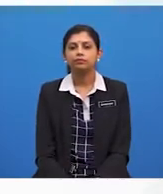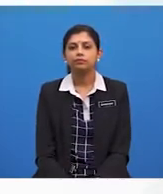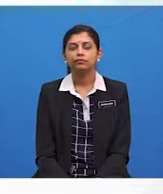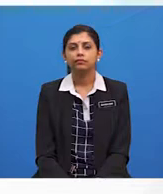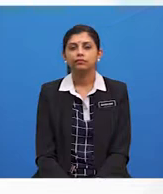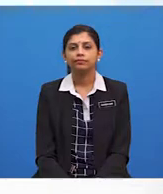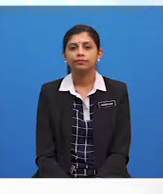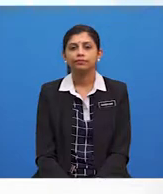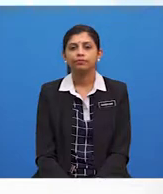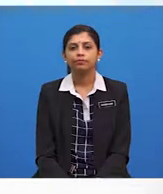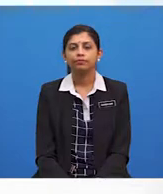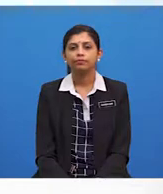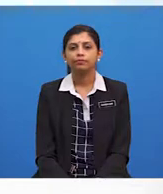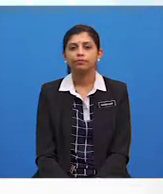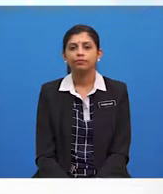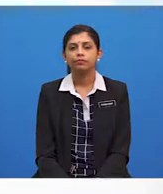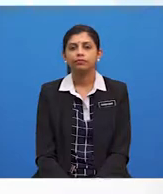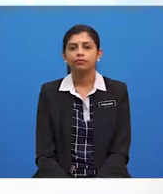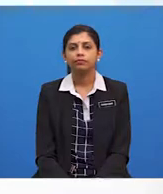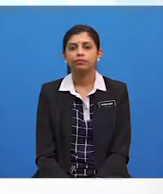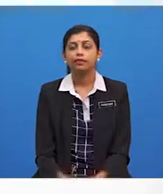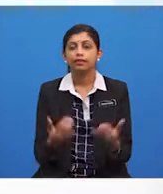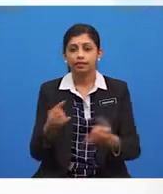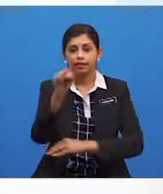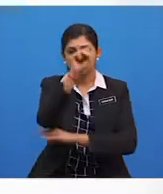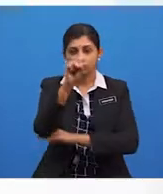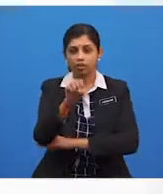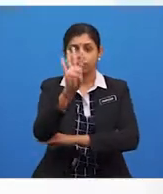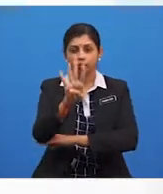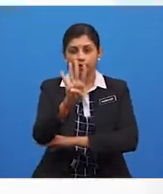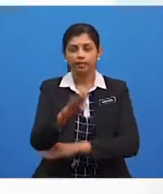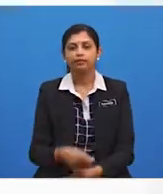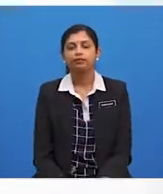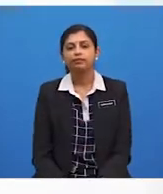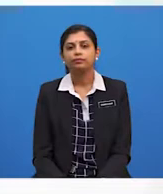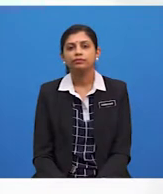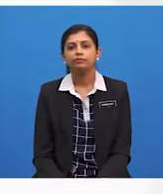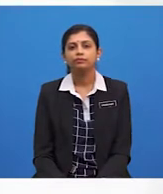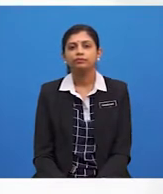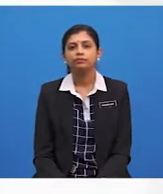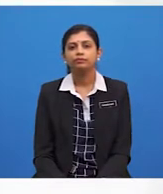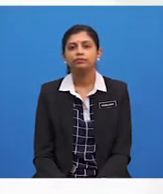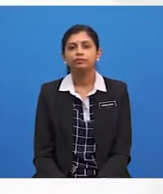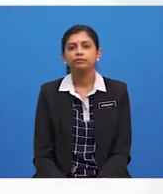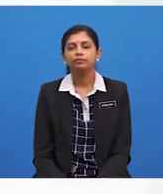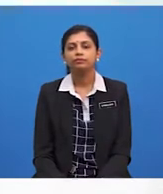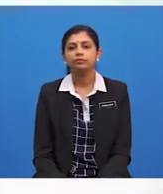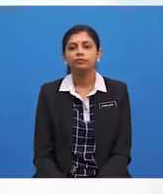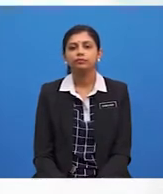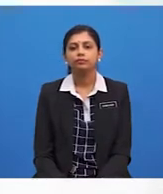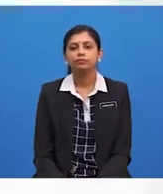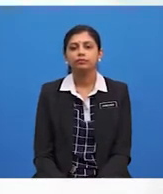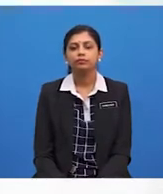Baiklah, kita teruskan dengan soalan yang keempat. yang manakah pernyataan yang